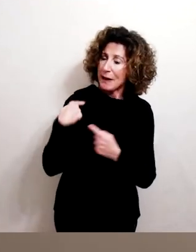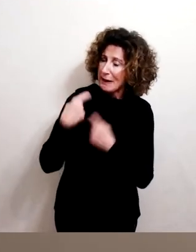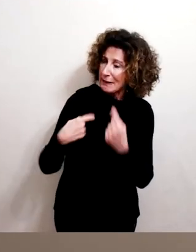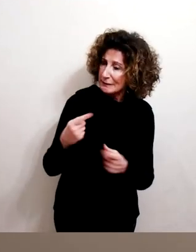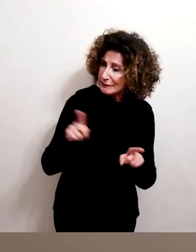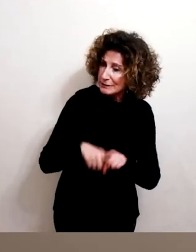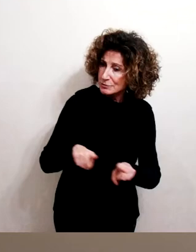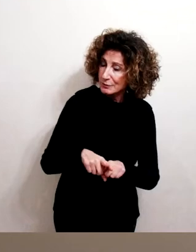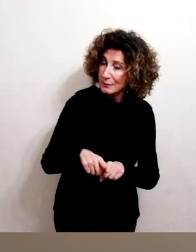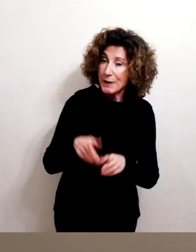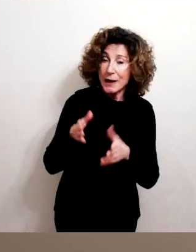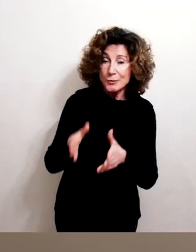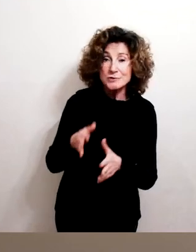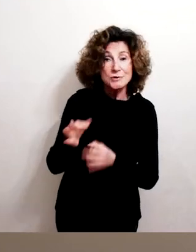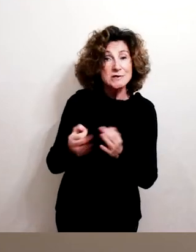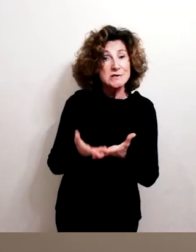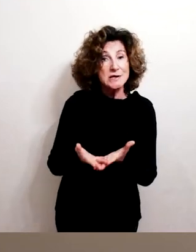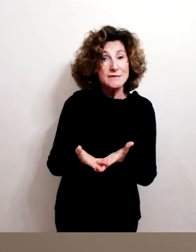esattamente